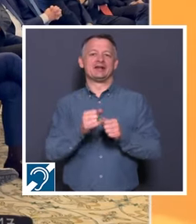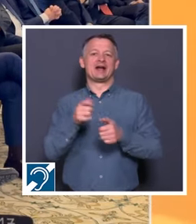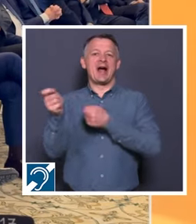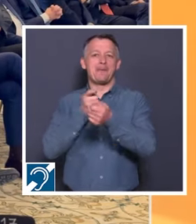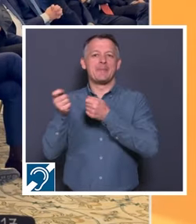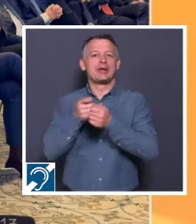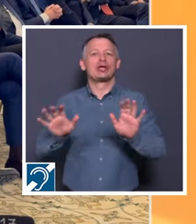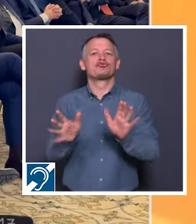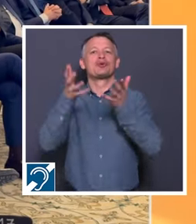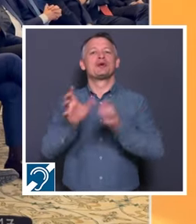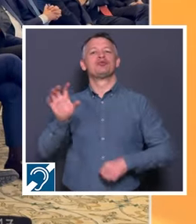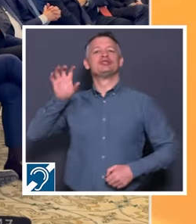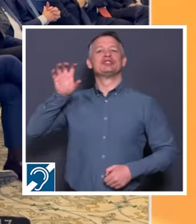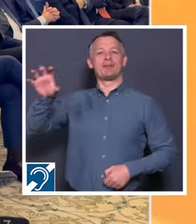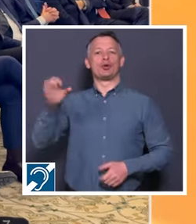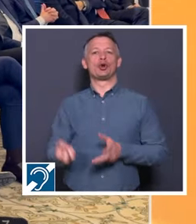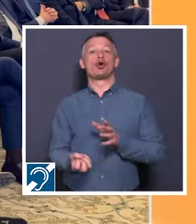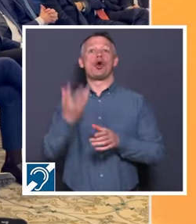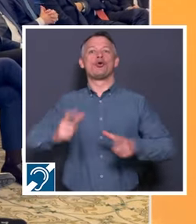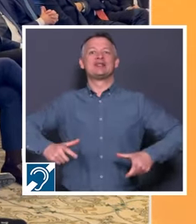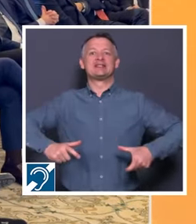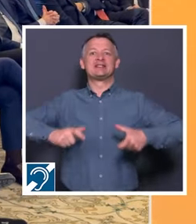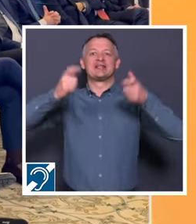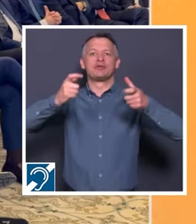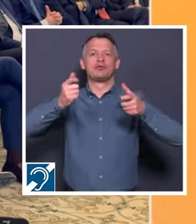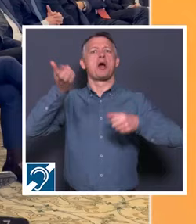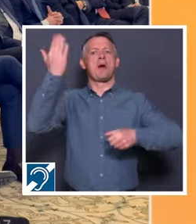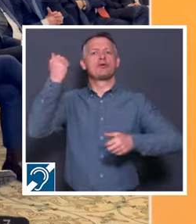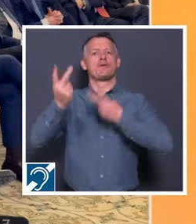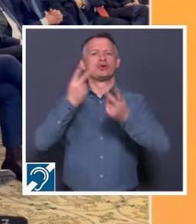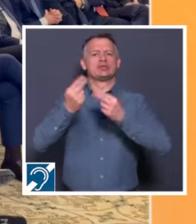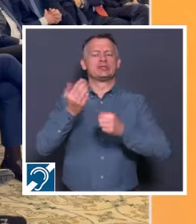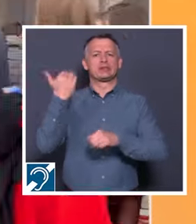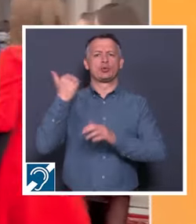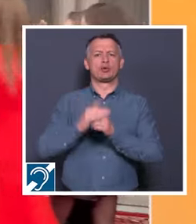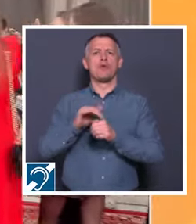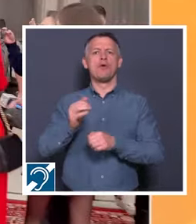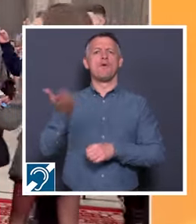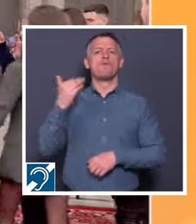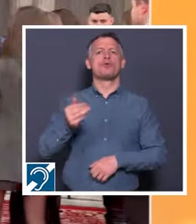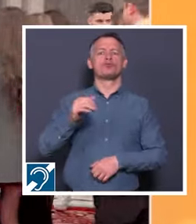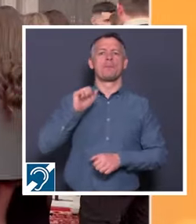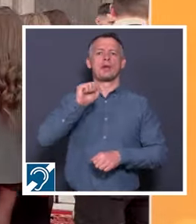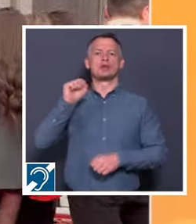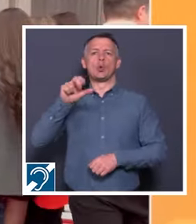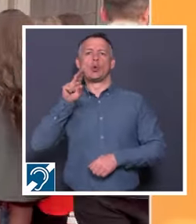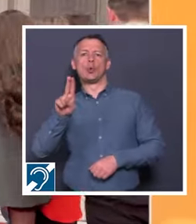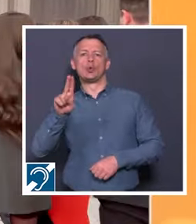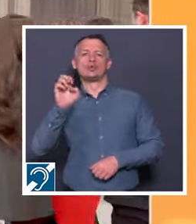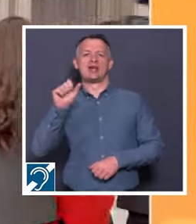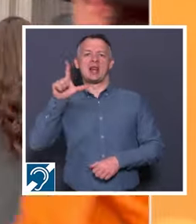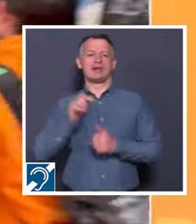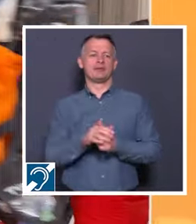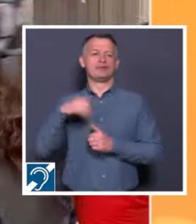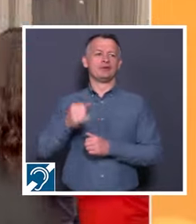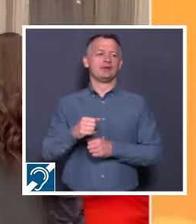începe simbolic și cu un nou sediu, un sediu care a mai fost folosit în trecut de fostul USL, un sediu lângă Arcul de Triumf